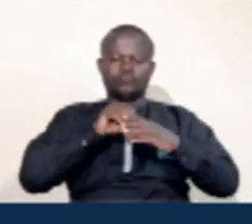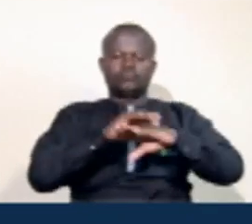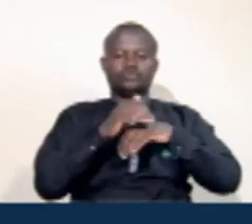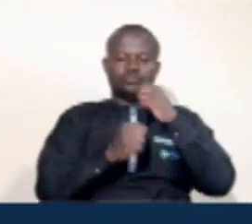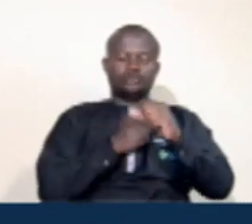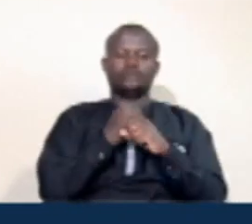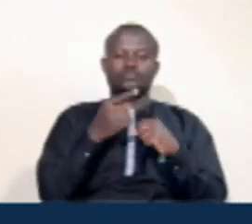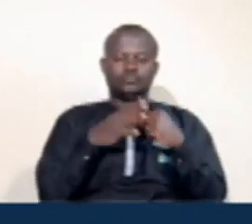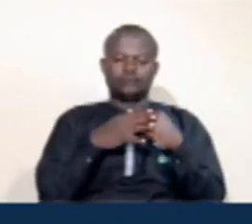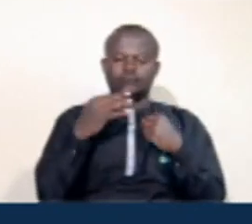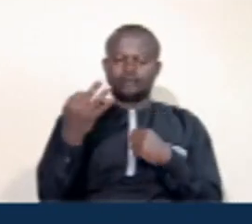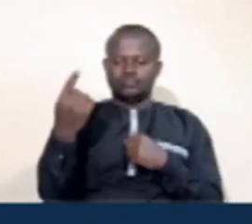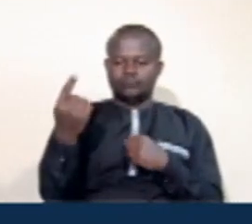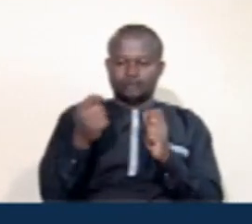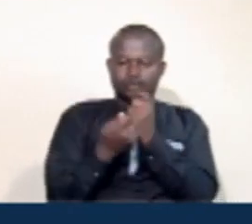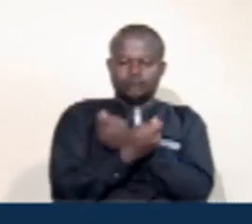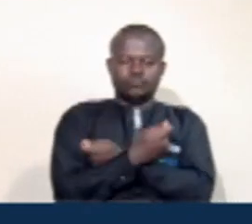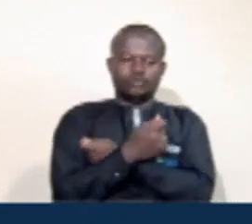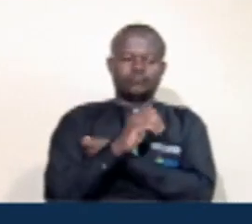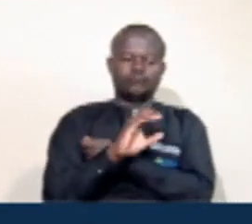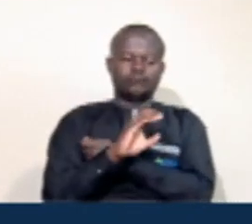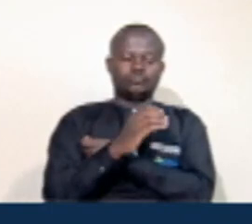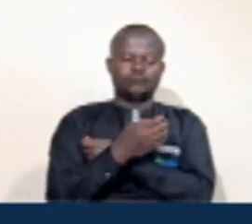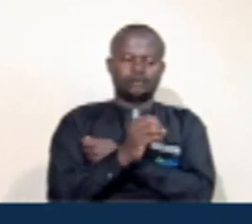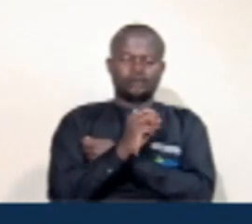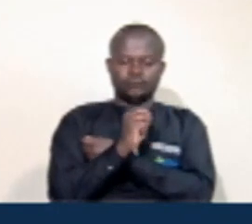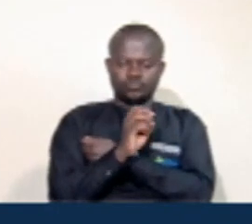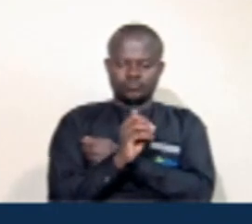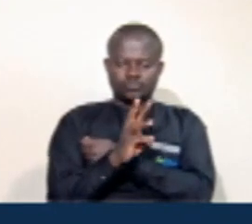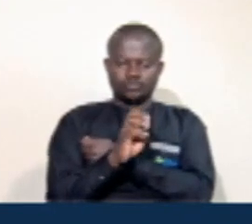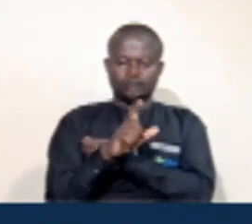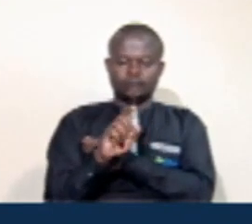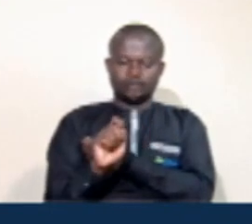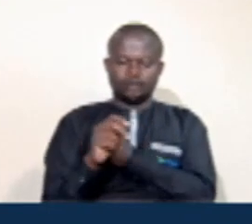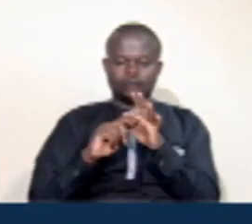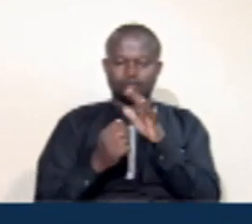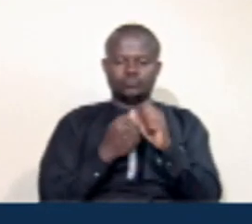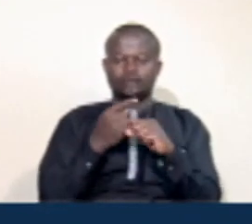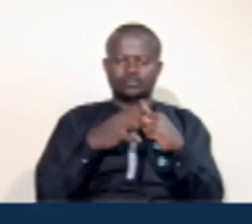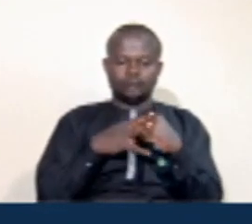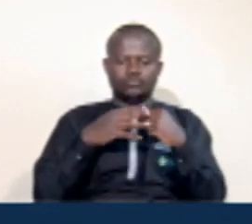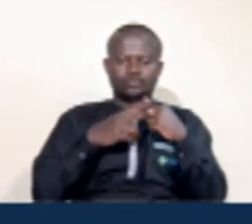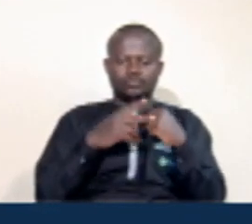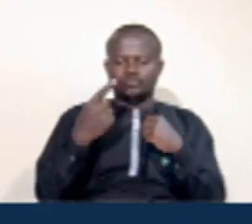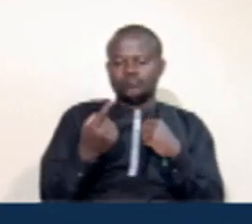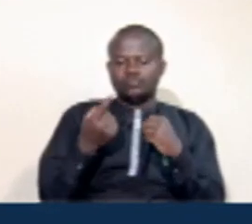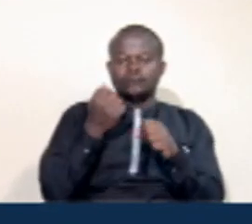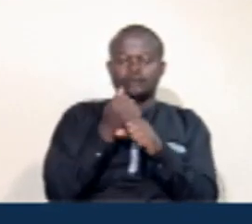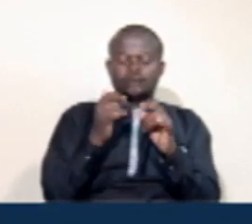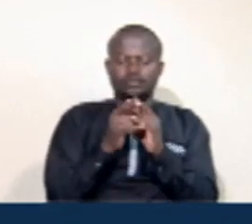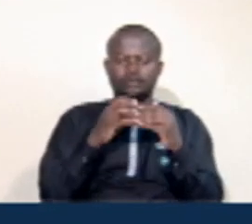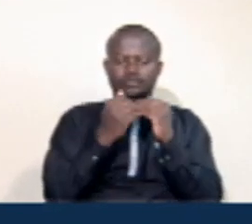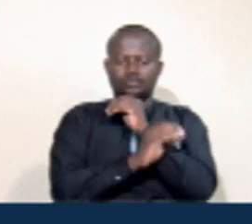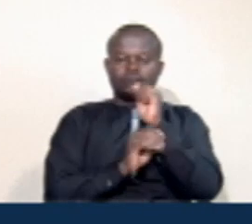gihumbi kimwe 1931 ihinduka Commonwealth. Guhera mu mwaka w'igihumbi kimwe 1971 nibwo hatangiye kujya hakorwa inama z'abayobozi b'ibihugu